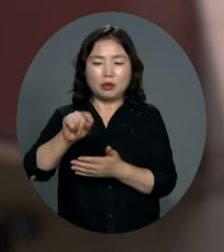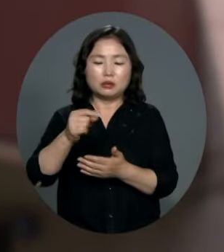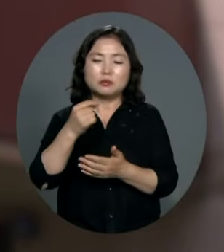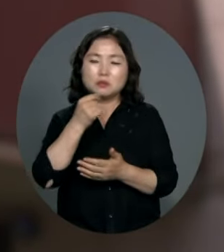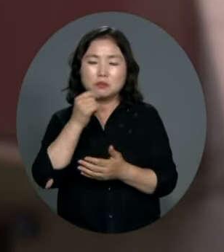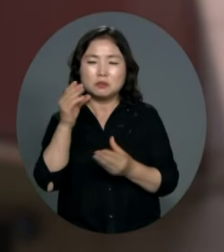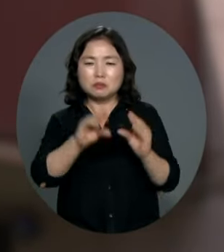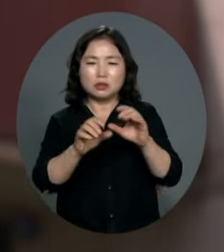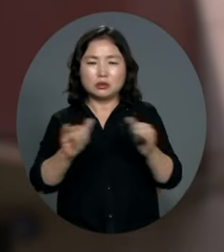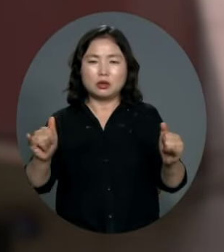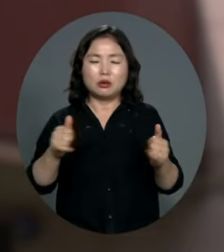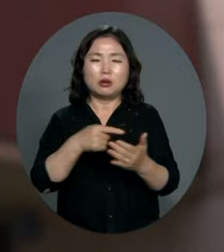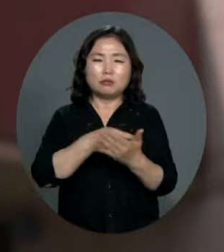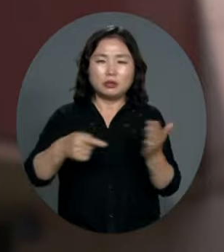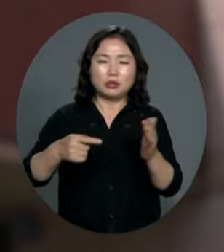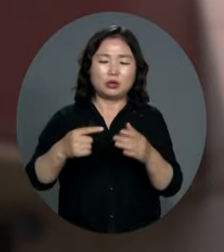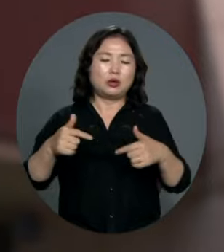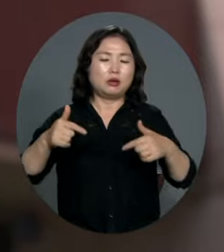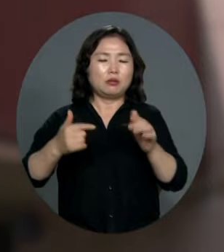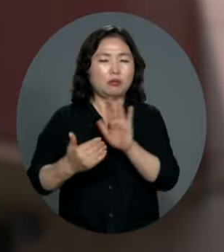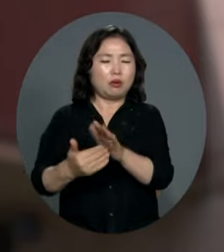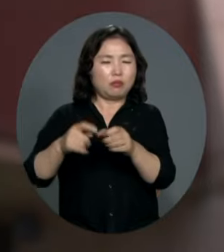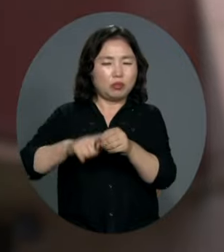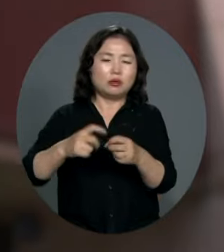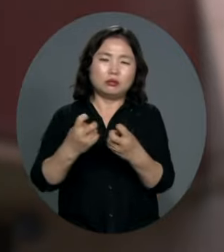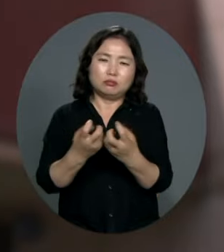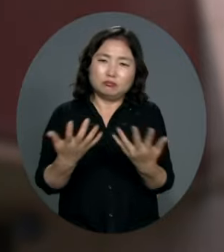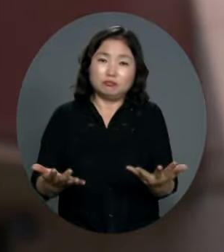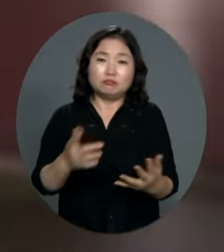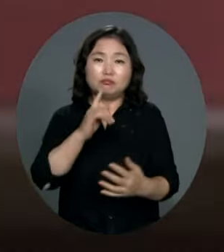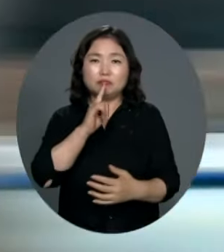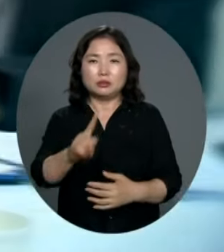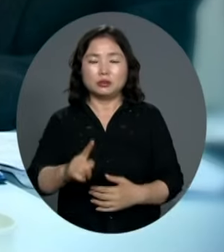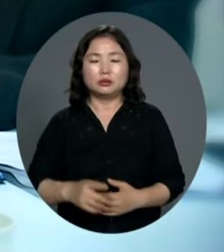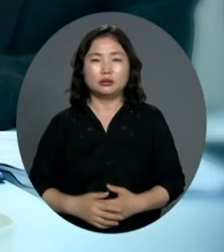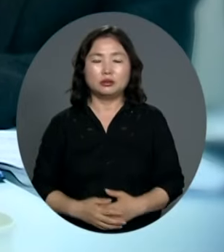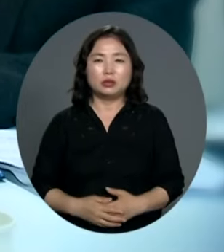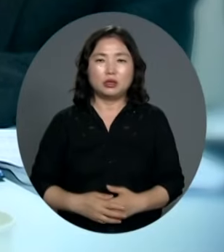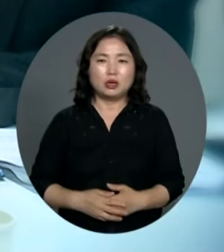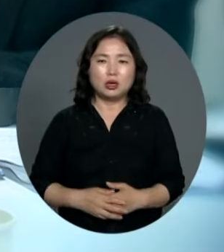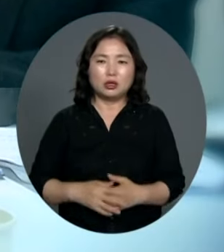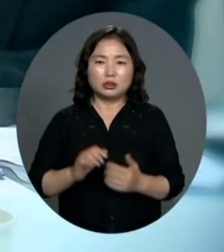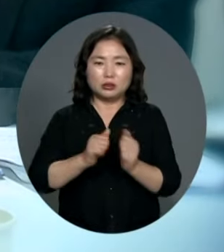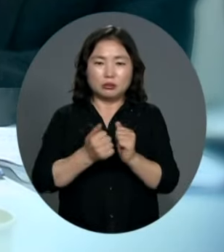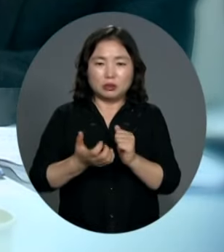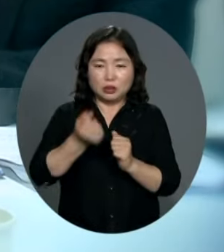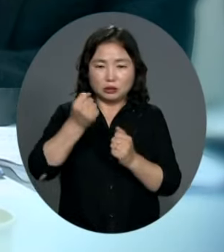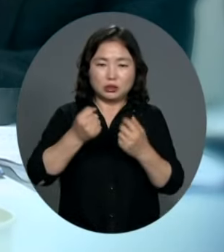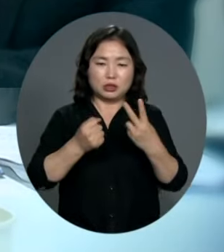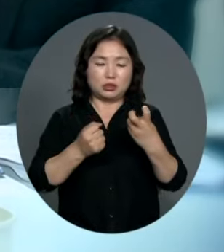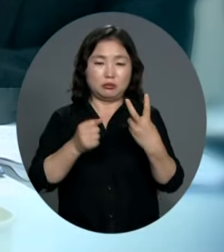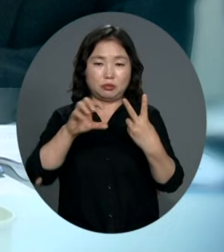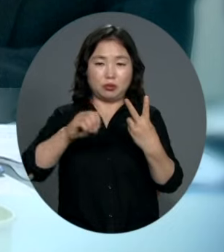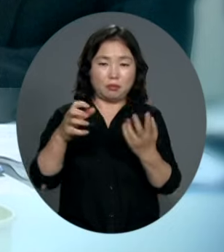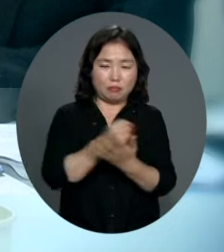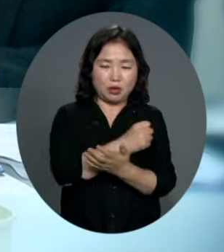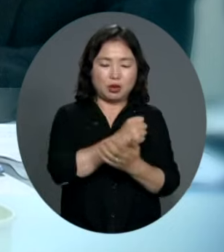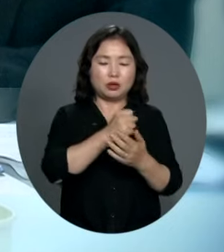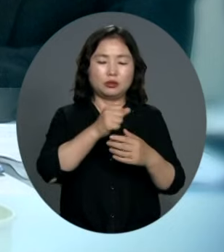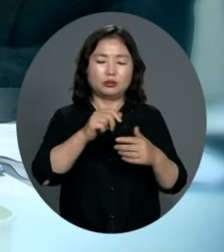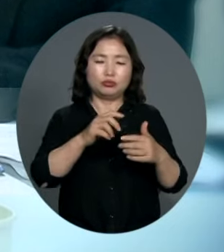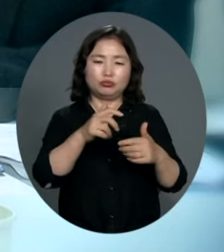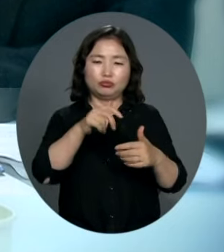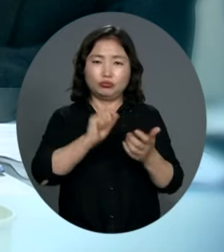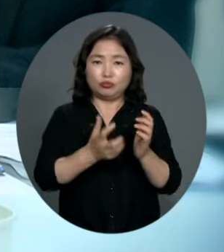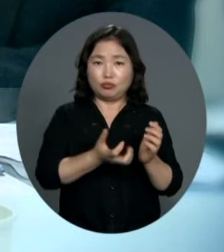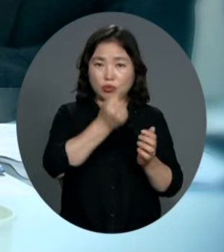주주들이 피해를 보는 걸 막기 위해선 불가피하다는 것입니다. 지분 22%를 확보해 최대 주주가